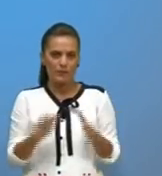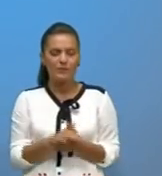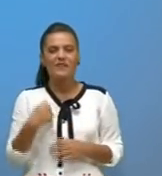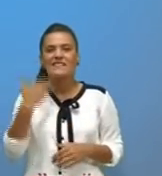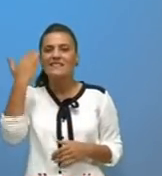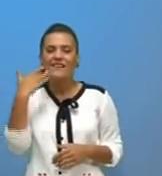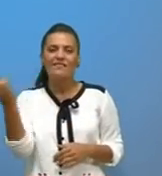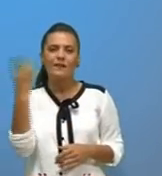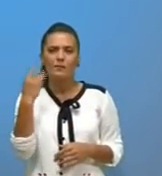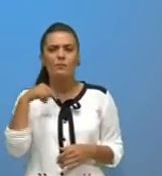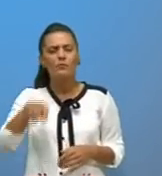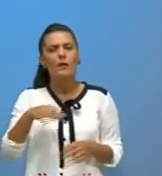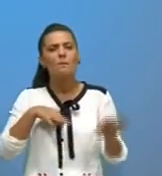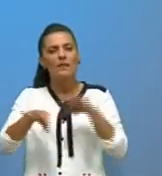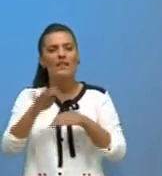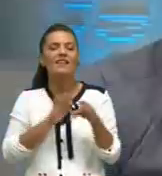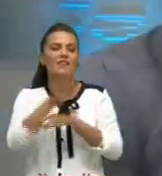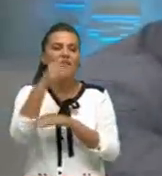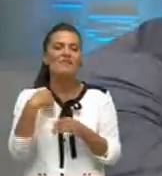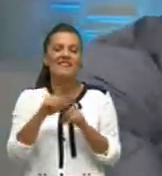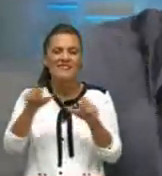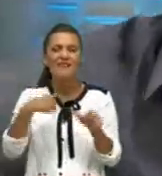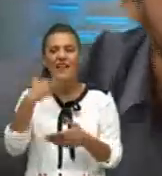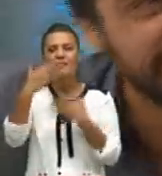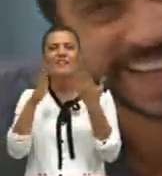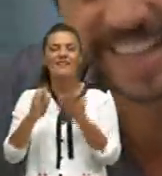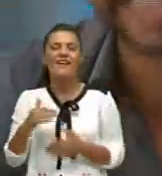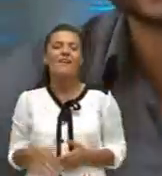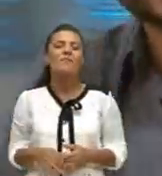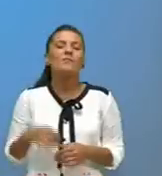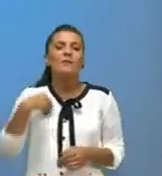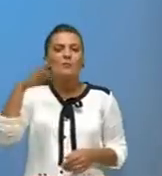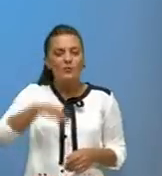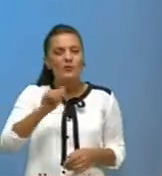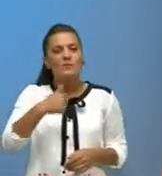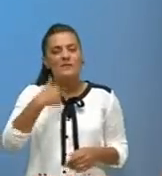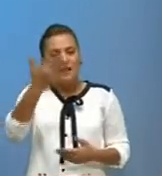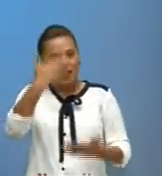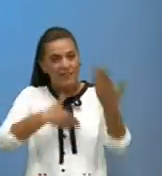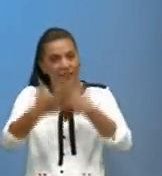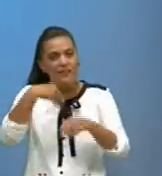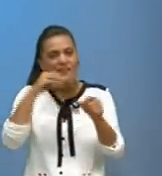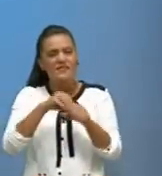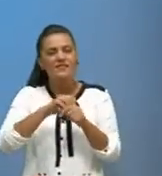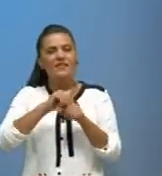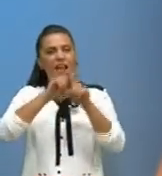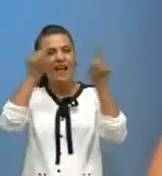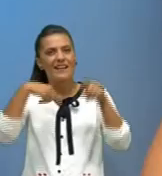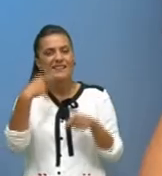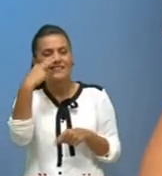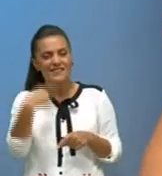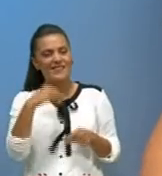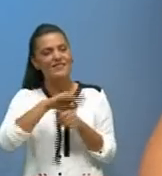Zevkle dinliyorum sizi. Ben burada planlı yaşama kısmını anlatmaya devam ediyorum. Efendim bugün bizimle paylaştığınız için ekranlarınızı